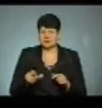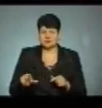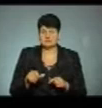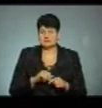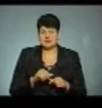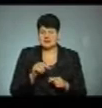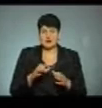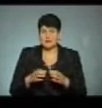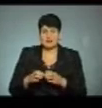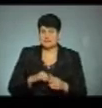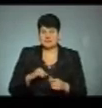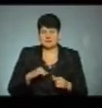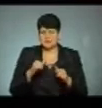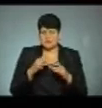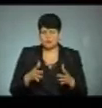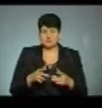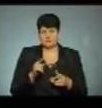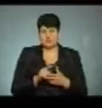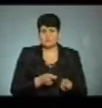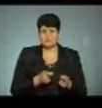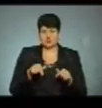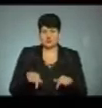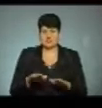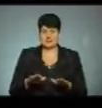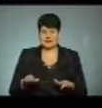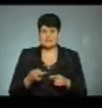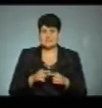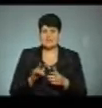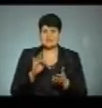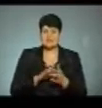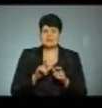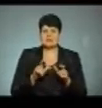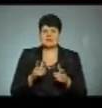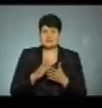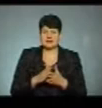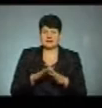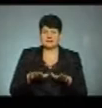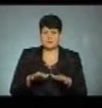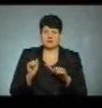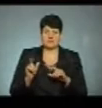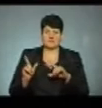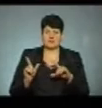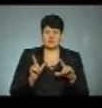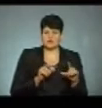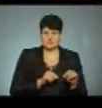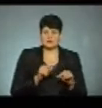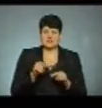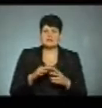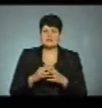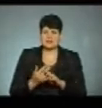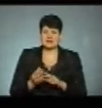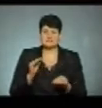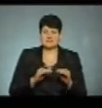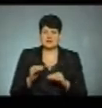вони змушені укладати угоди з нами і своїх дітей привозити сюди. Але оскільки цей центр є мобільним, він зможе без проблем виїжджати, перше, в ті села, які є в